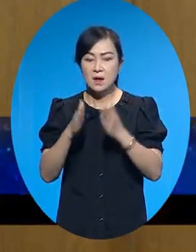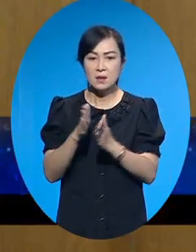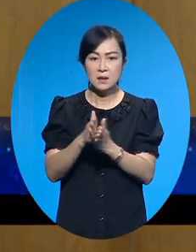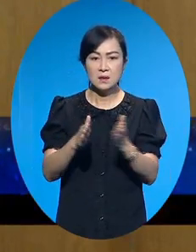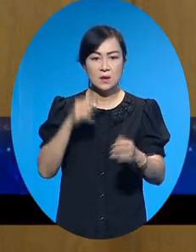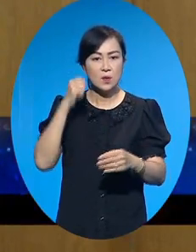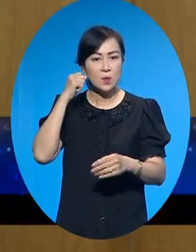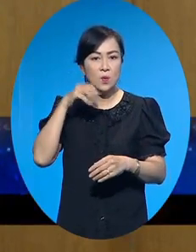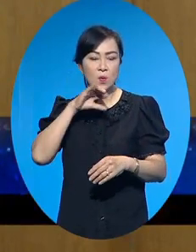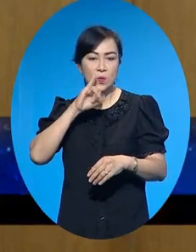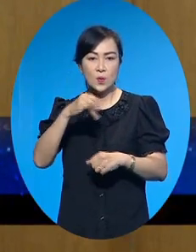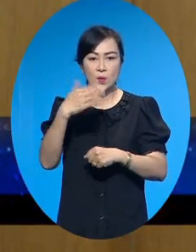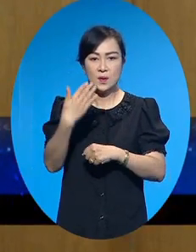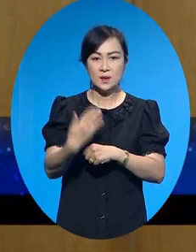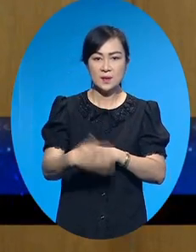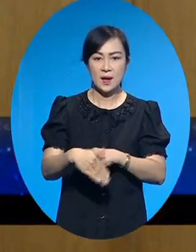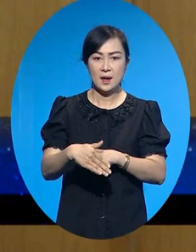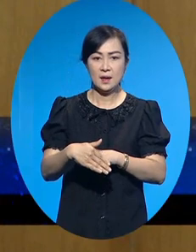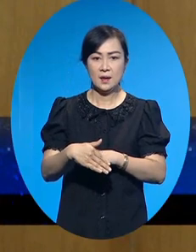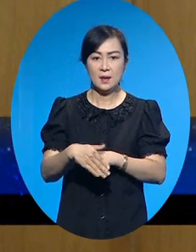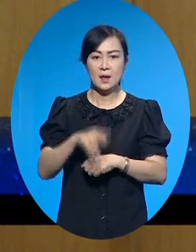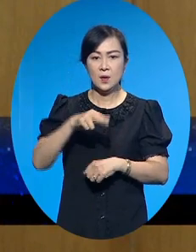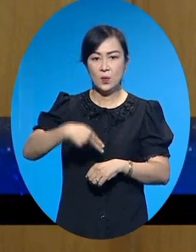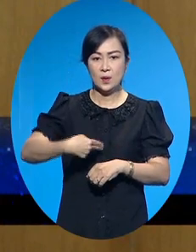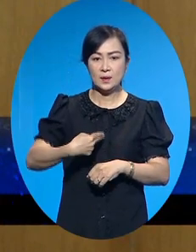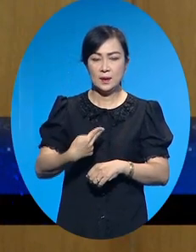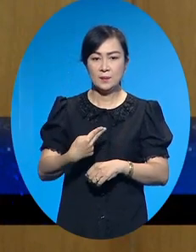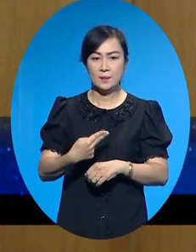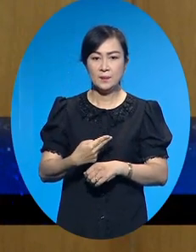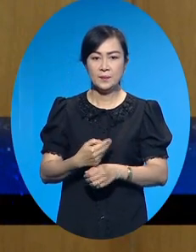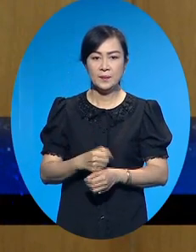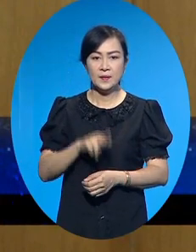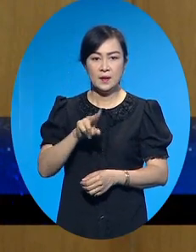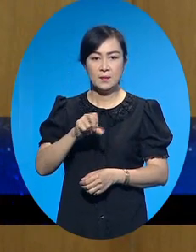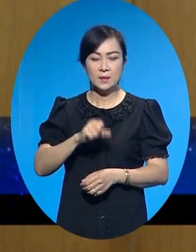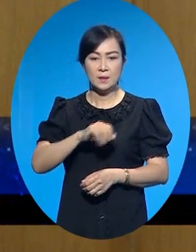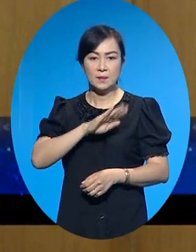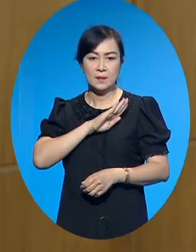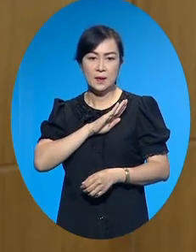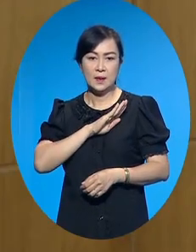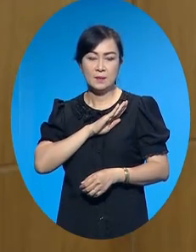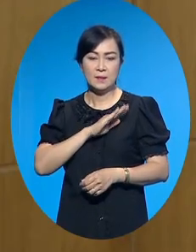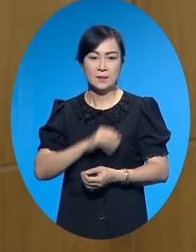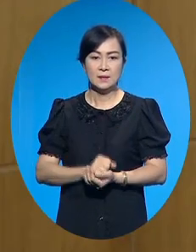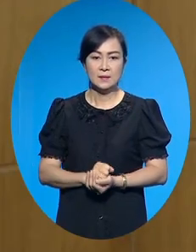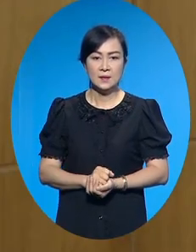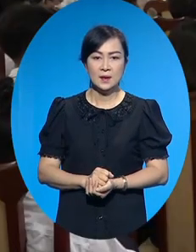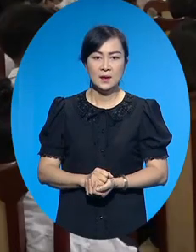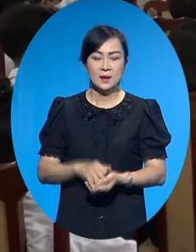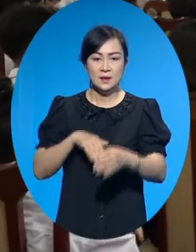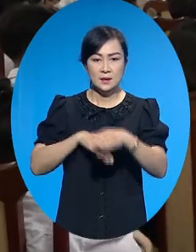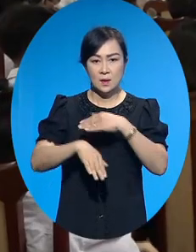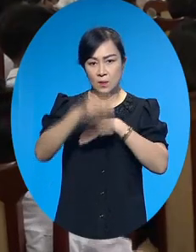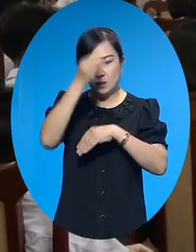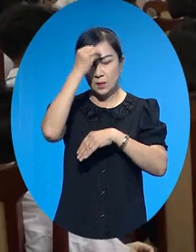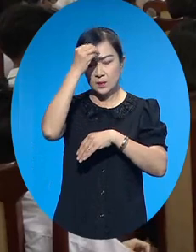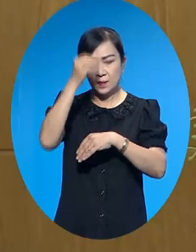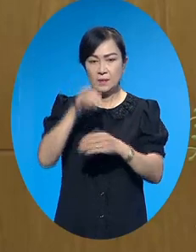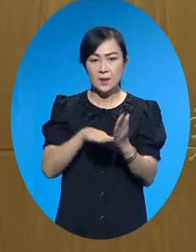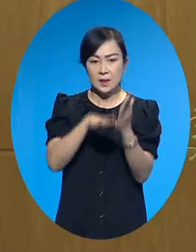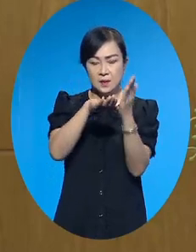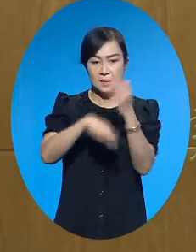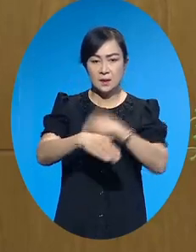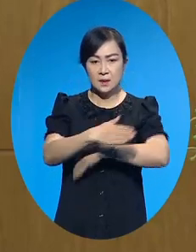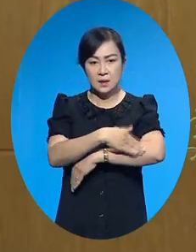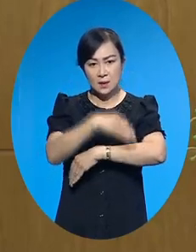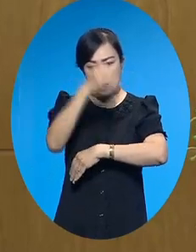cô chú đã quan tâm và chăm sóc cho em và chu cấp cho em trong việc học tập. Chương trình tài